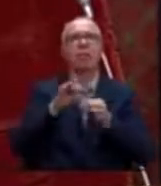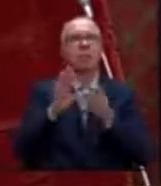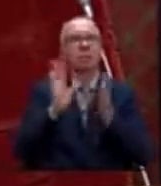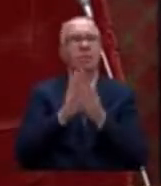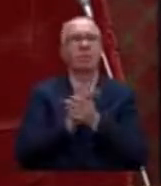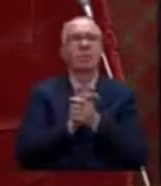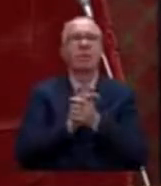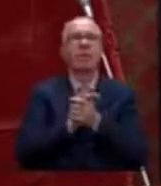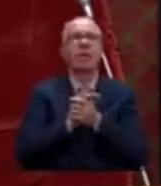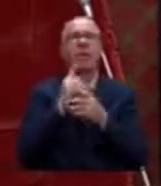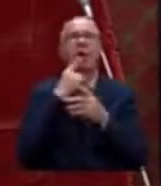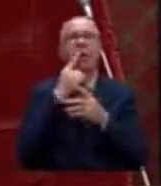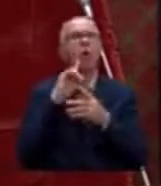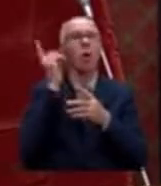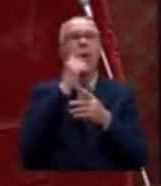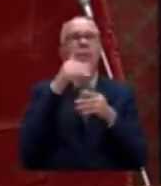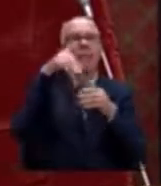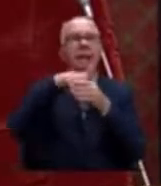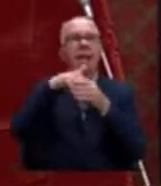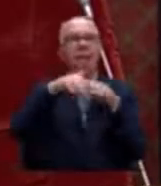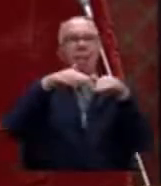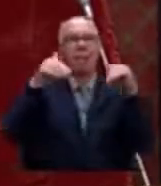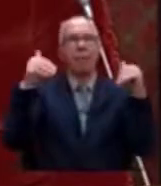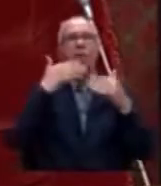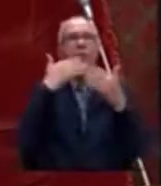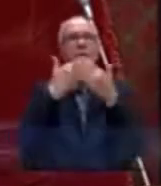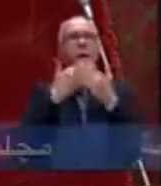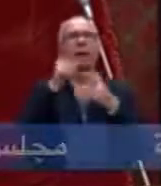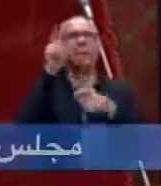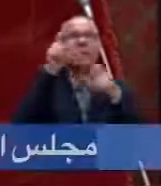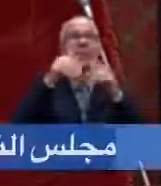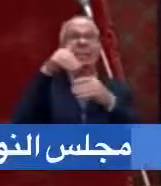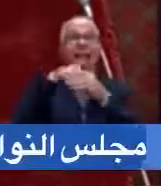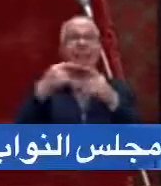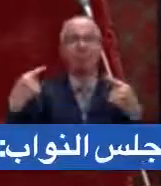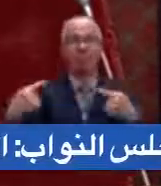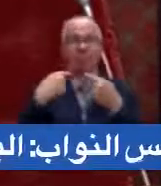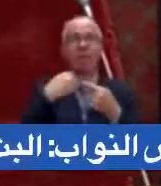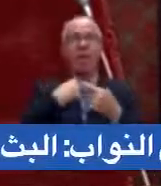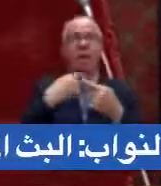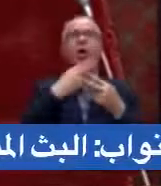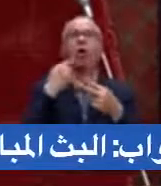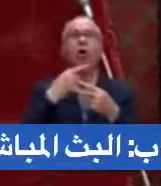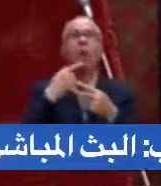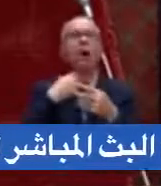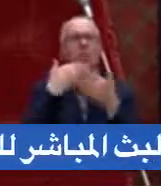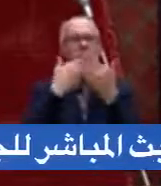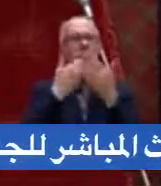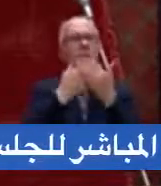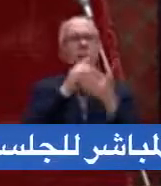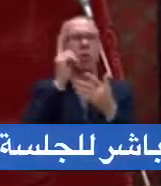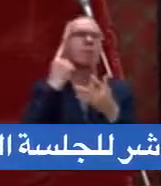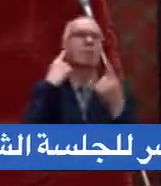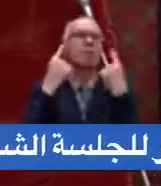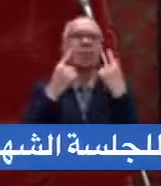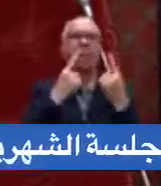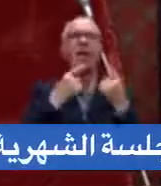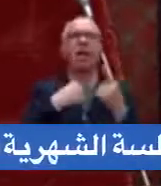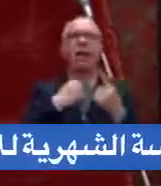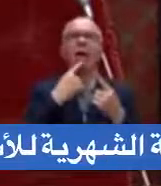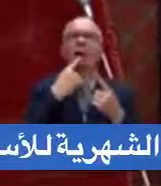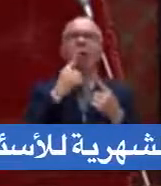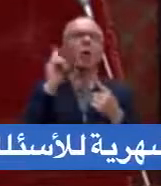ان انوه بالجميع المتدخلين وخصوصا فرق المعارضه، وبطبيعه الحال كما نوهت منذ قليل بجميع المتدخلين بجميع